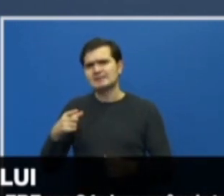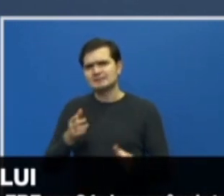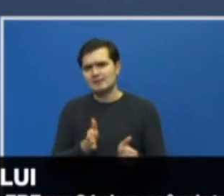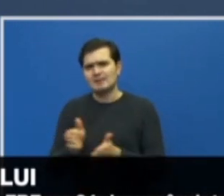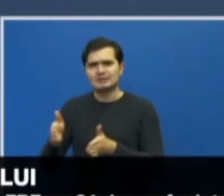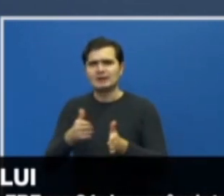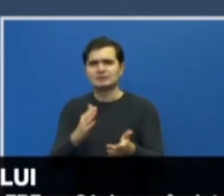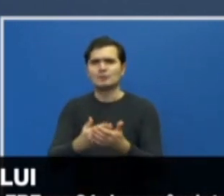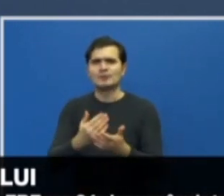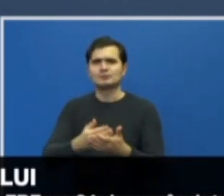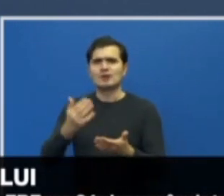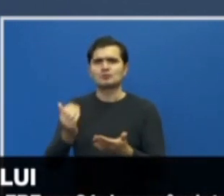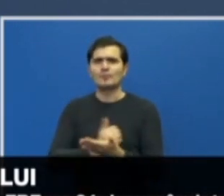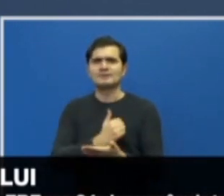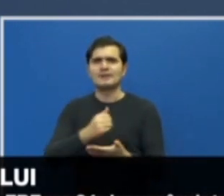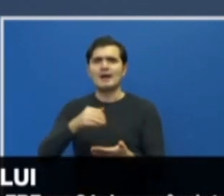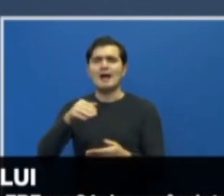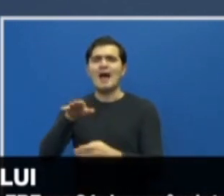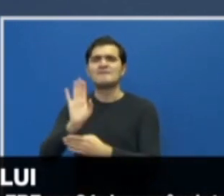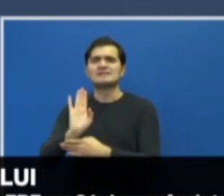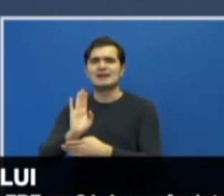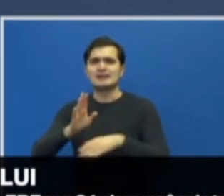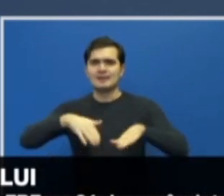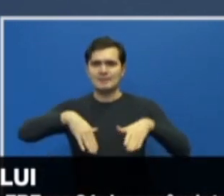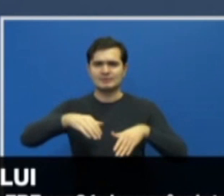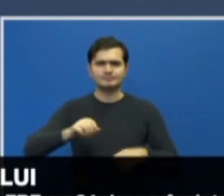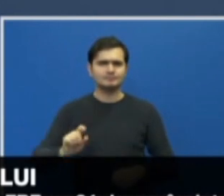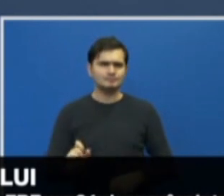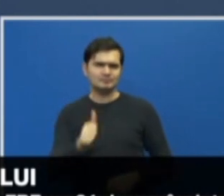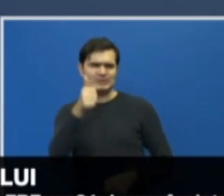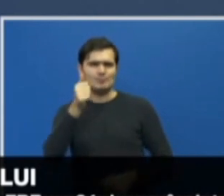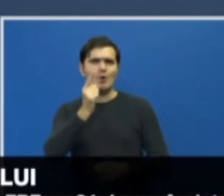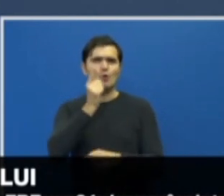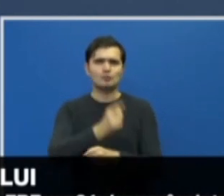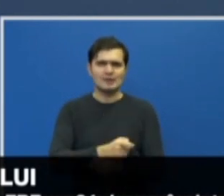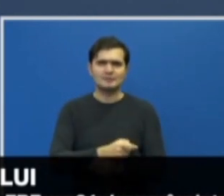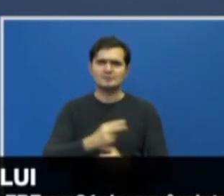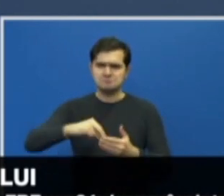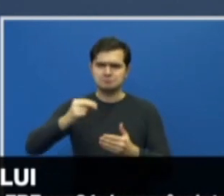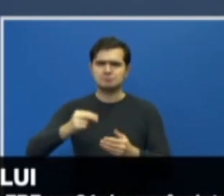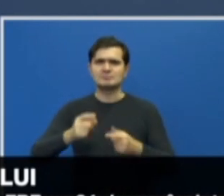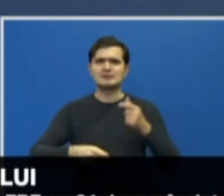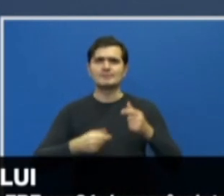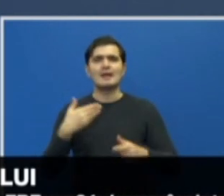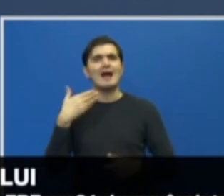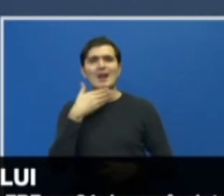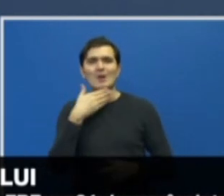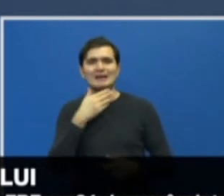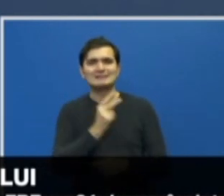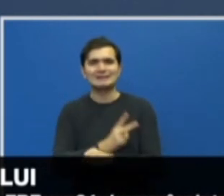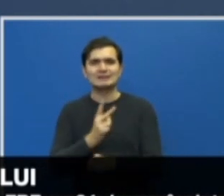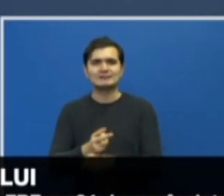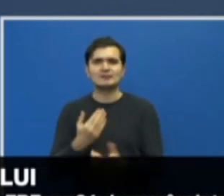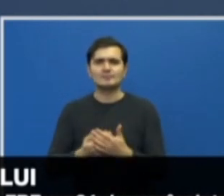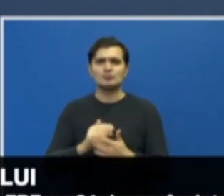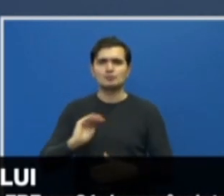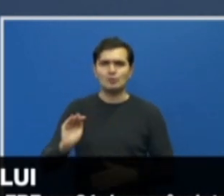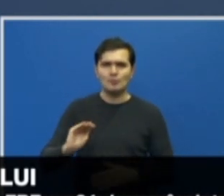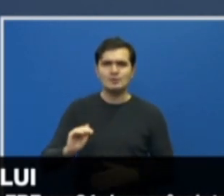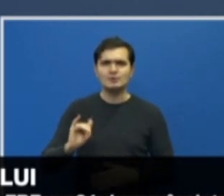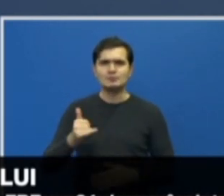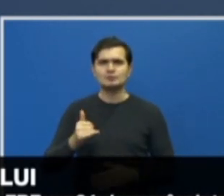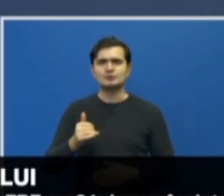traseul de avizare interministerială. Prima ordonanță se referă la alocația de stat pentru copii și instituirea celei